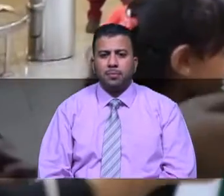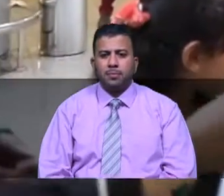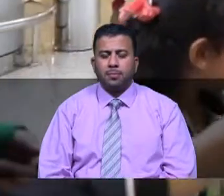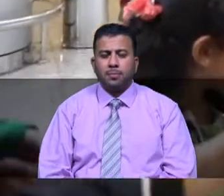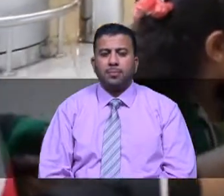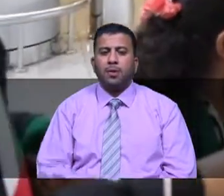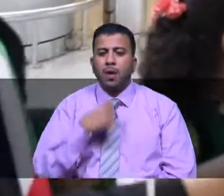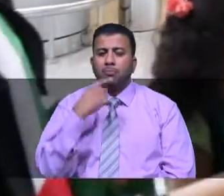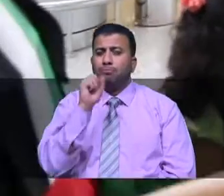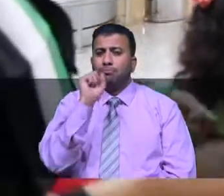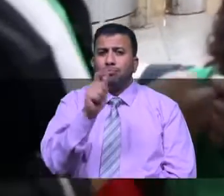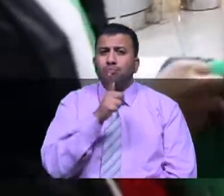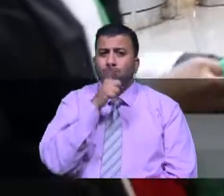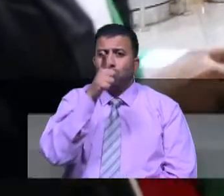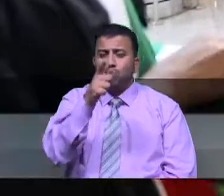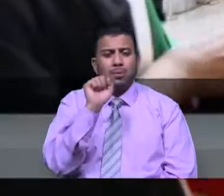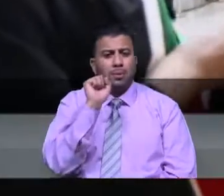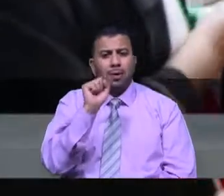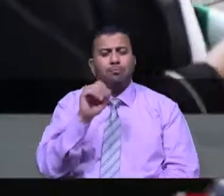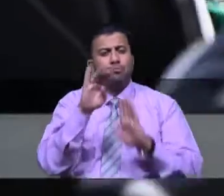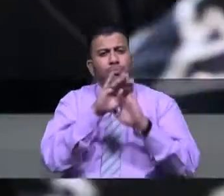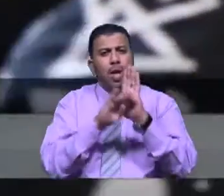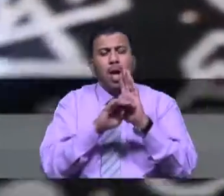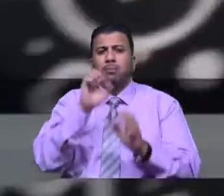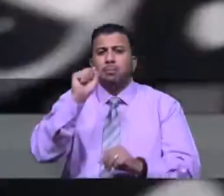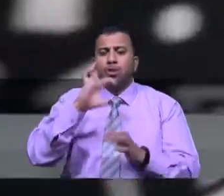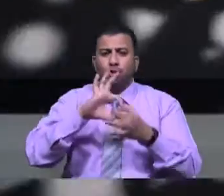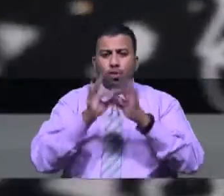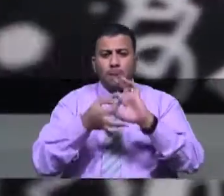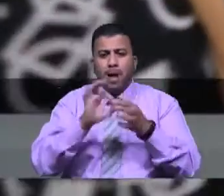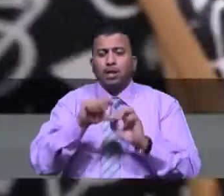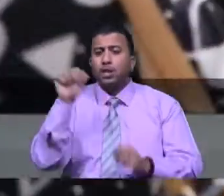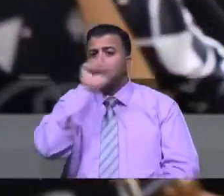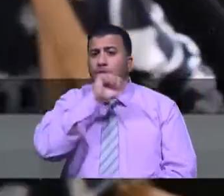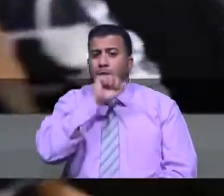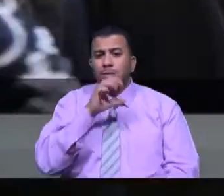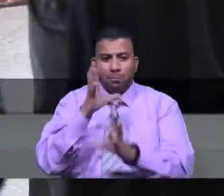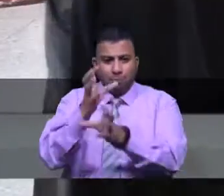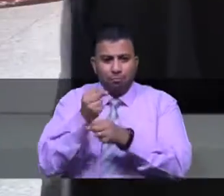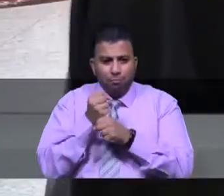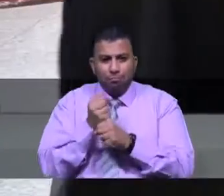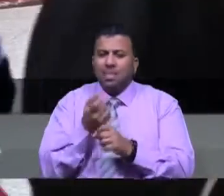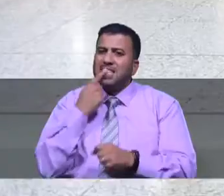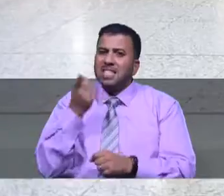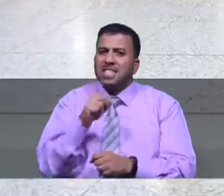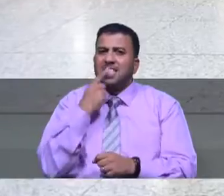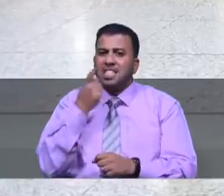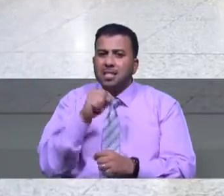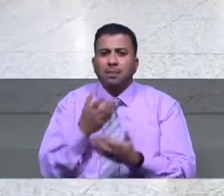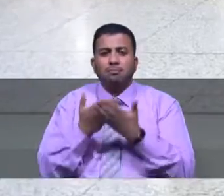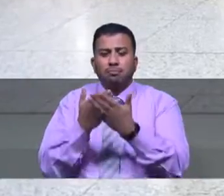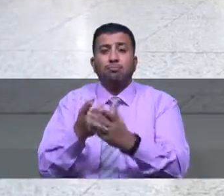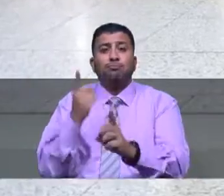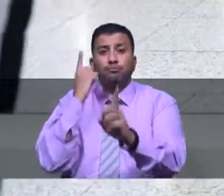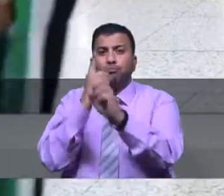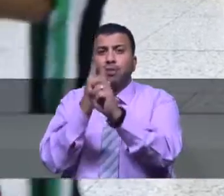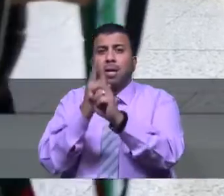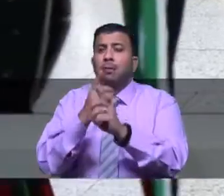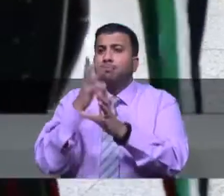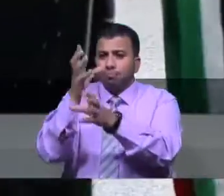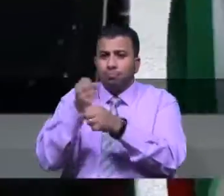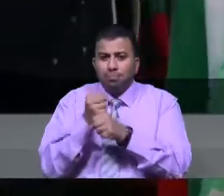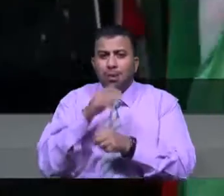ضمن برامج الرعاية الشاملة التي تنفذها جمعية الشارقة الخيرية لمكفوليها بشكل سنوي، استقبلت الجمعية